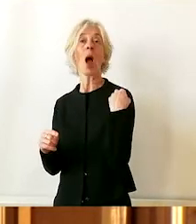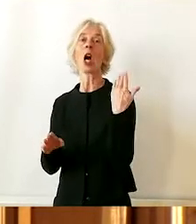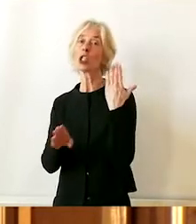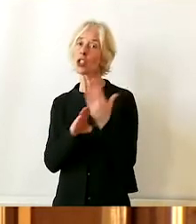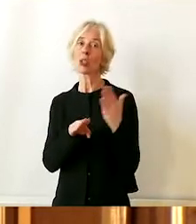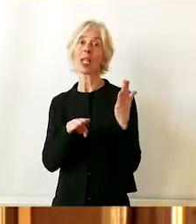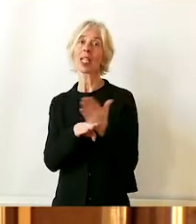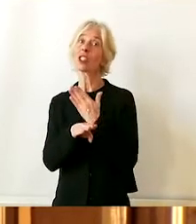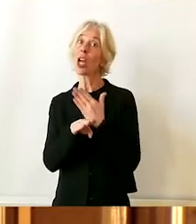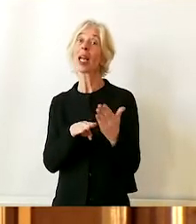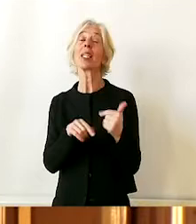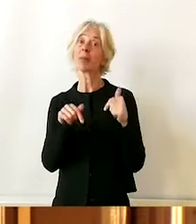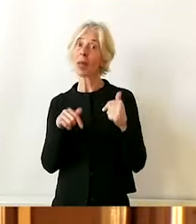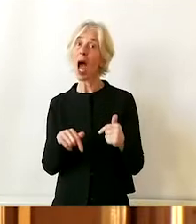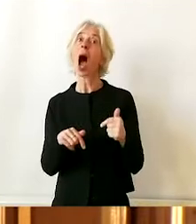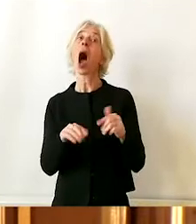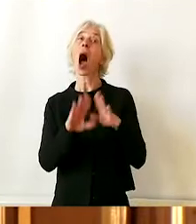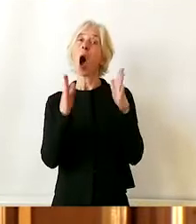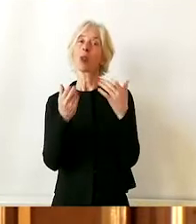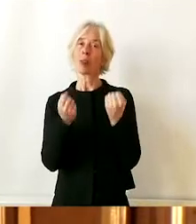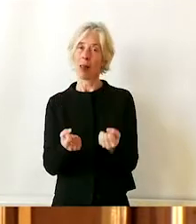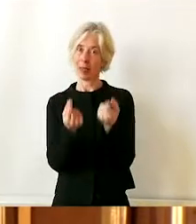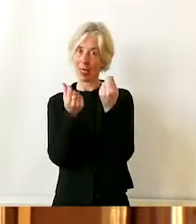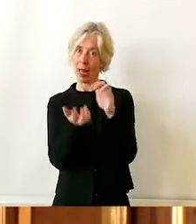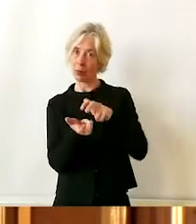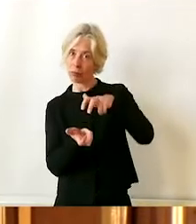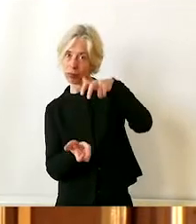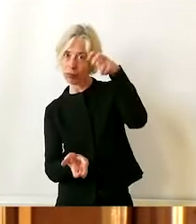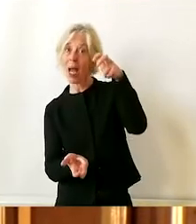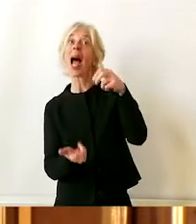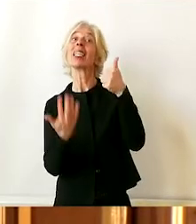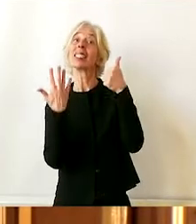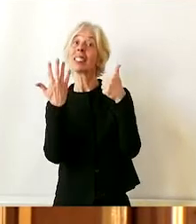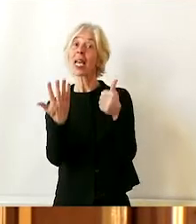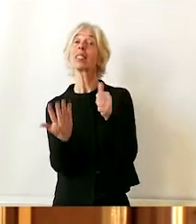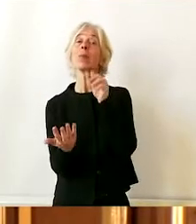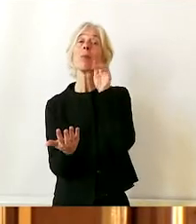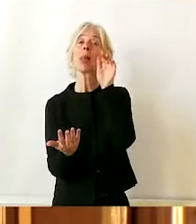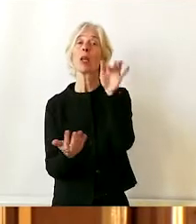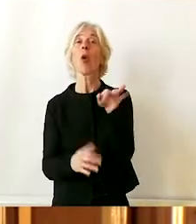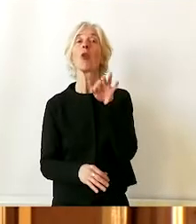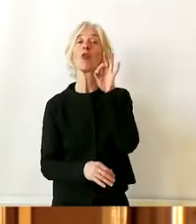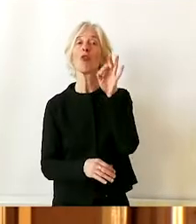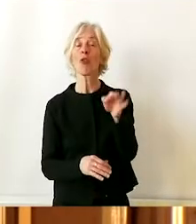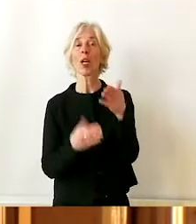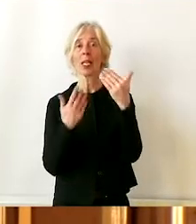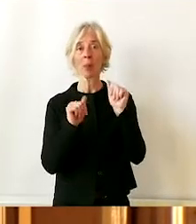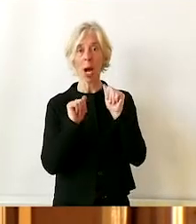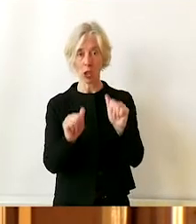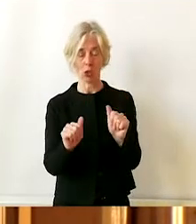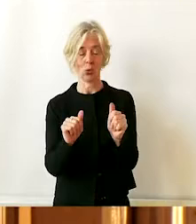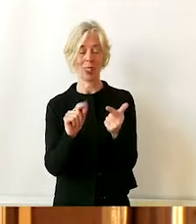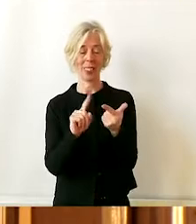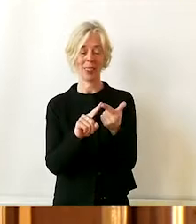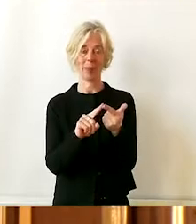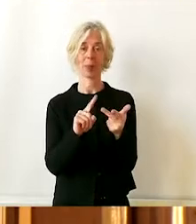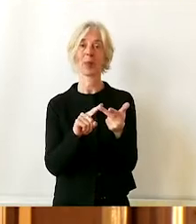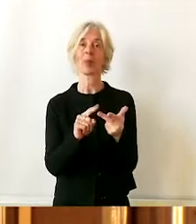Euro für Klimaschutz- und Energiesparmaßnahmen aufgewendet werden. Unsere Stadtwerke, Herr Müllner,